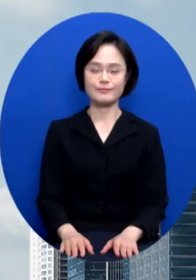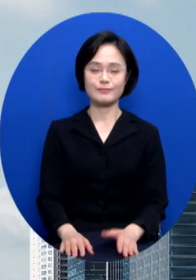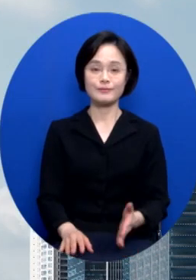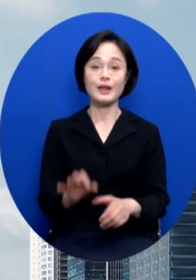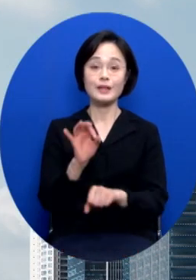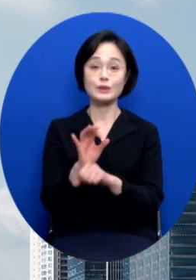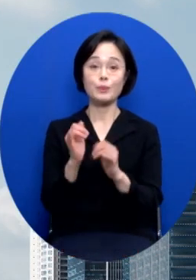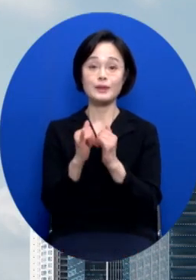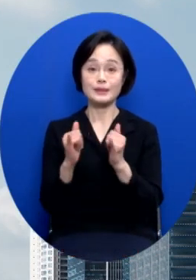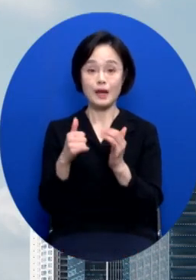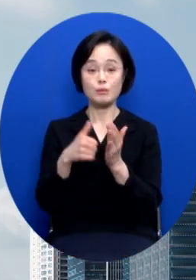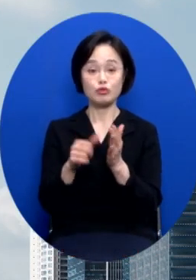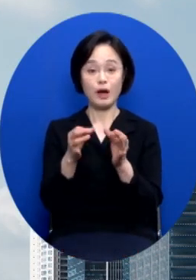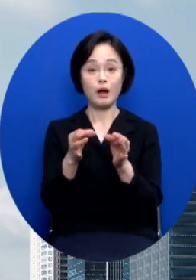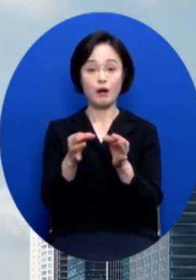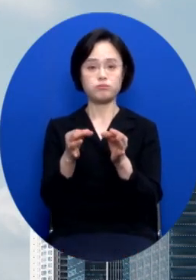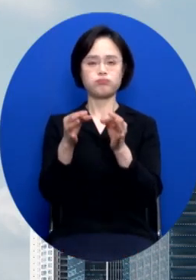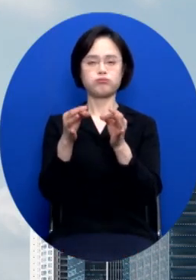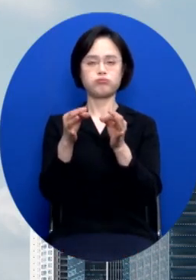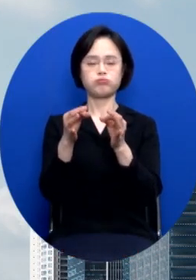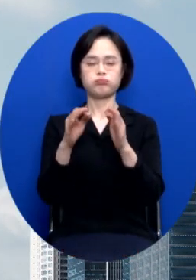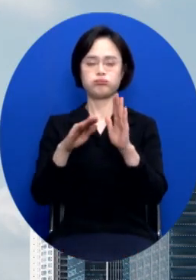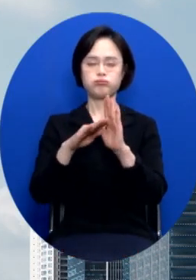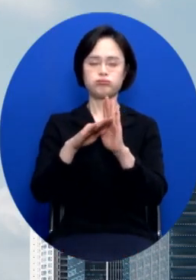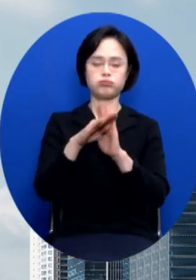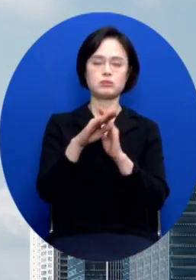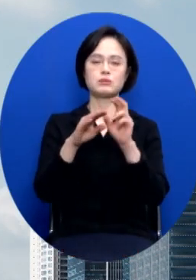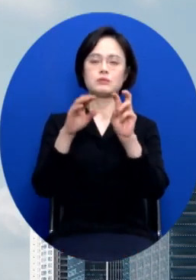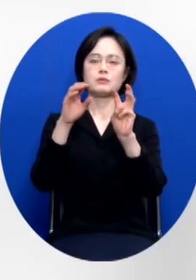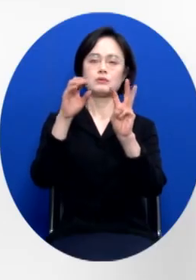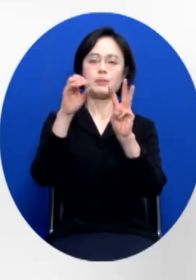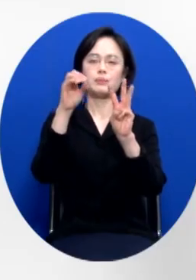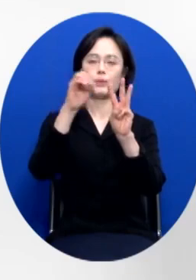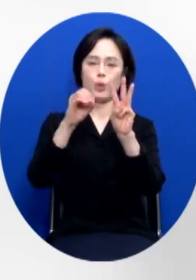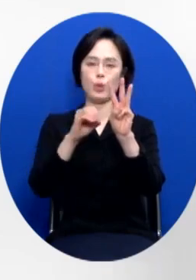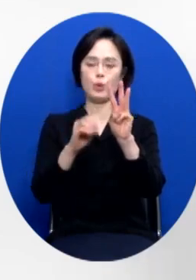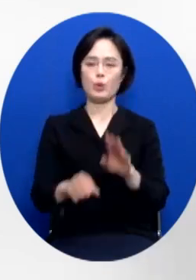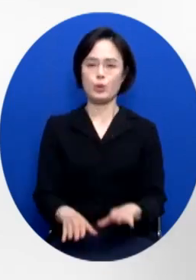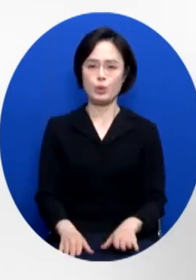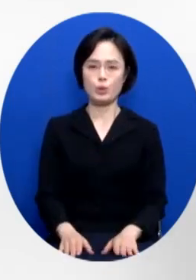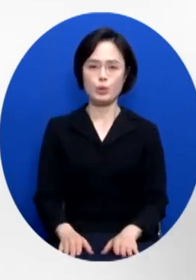소비자 물가 상승률이 다시 3%대로 올라섰습니다.